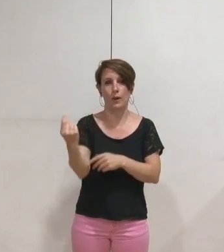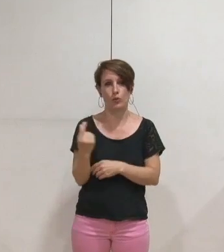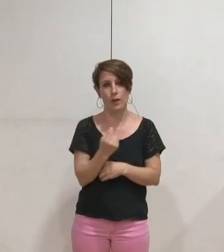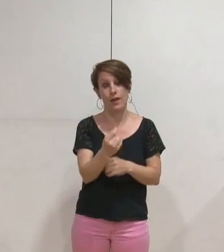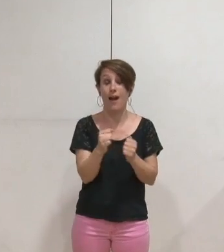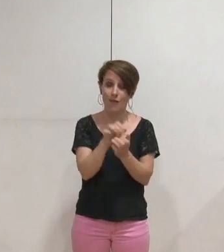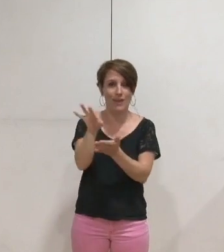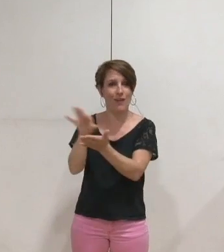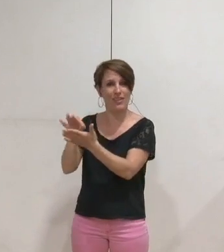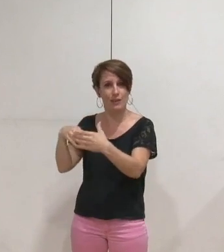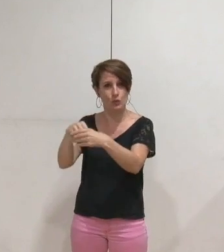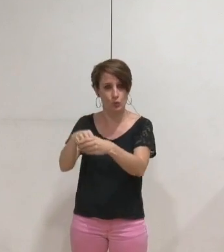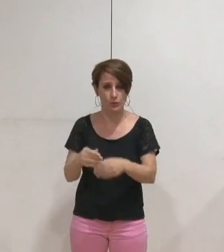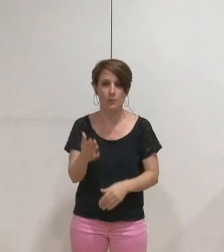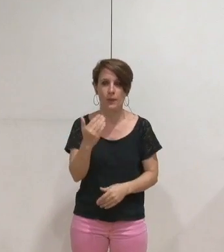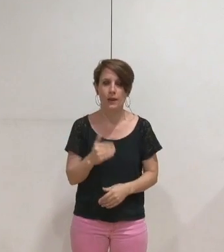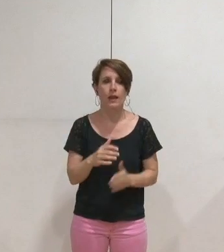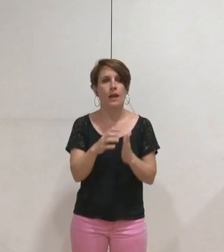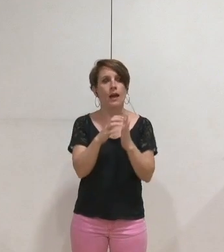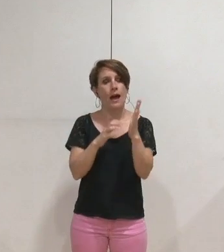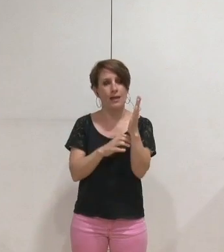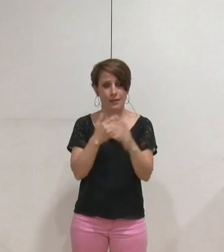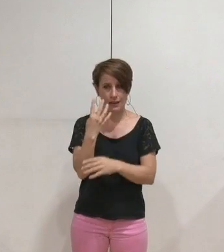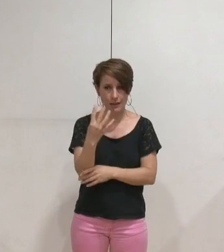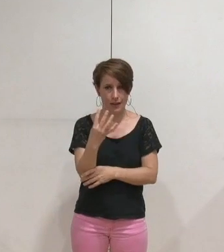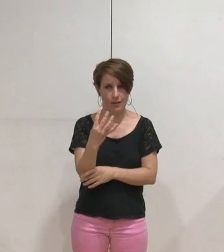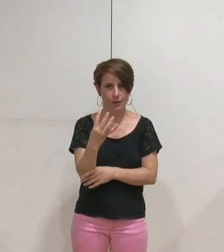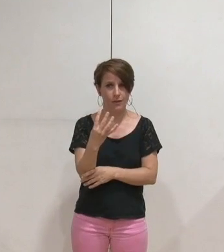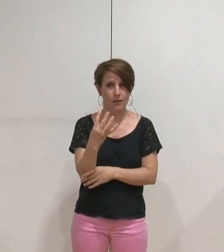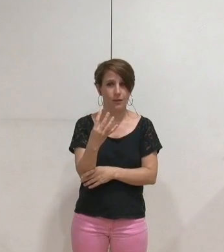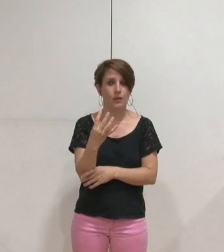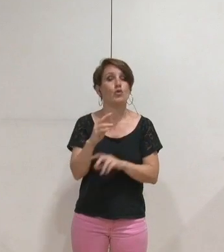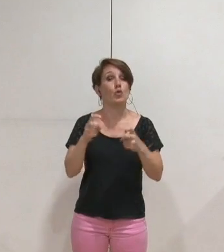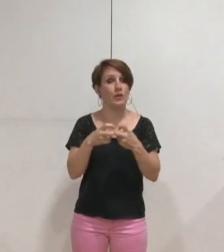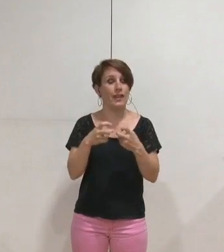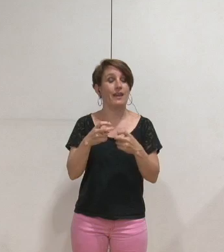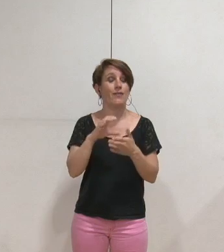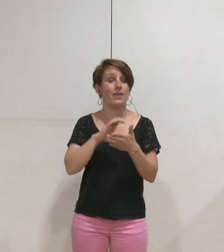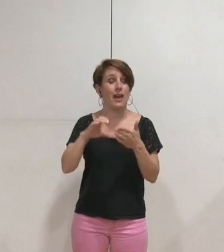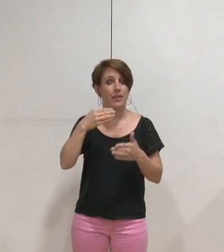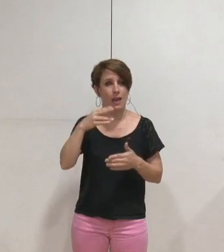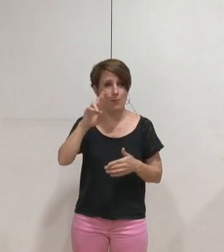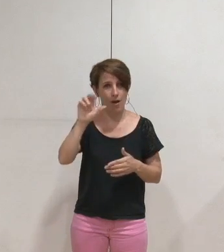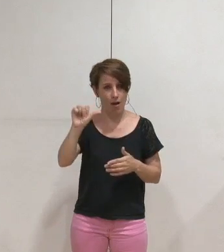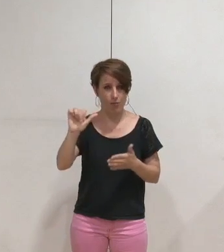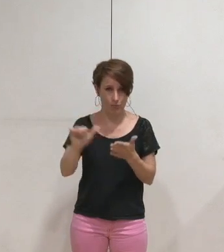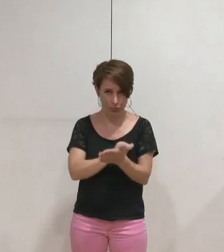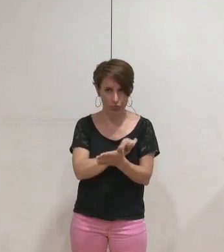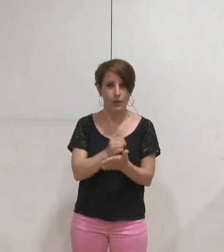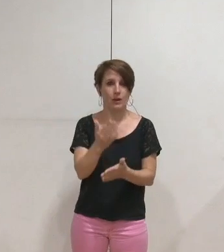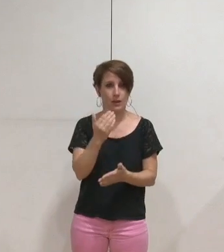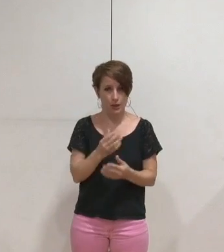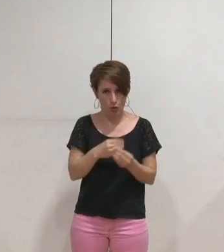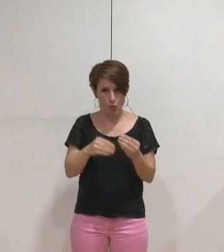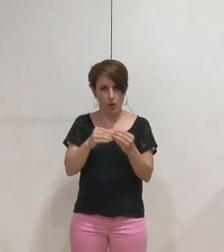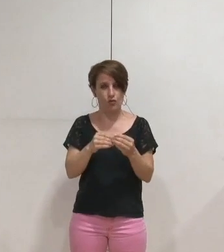4 euh on logiquement on supprime le tarif carte emra et on complète la phrase du 2è alinéa en indiquant que les